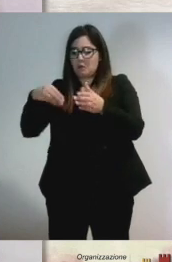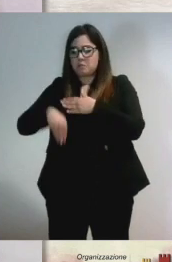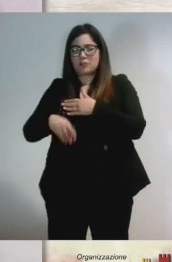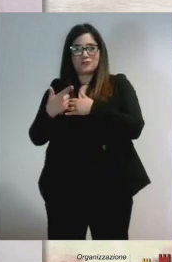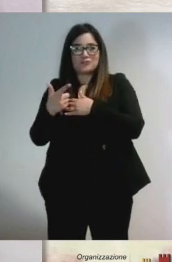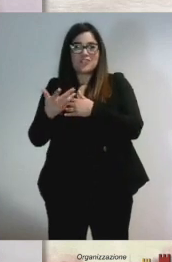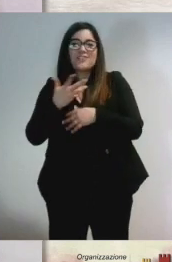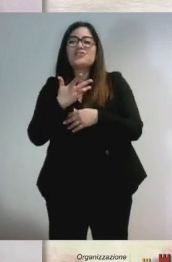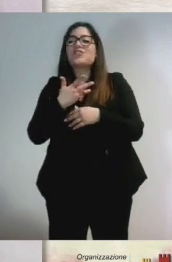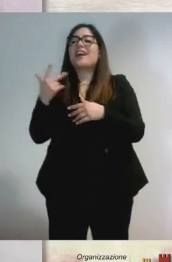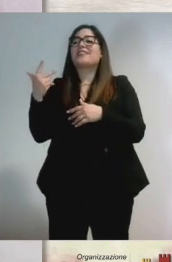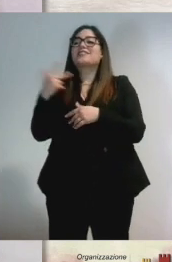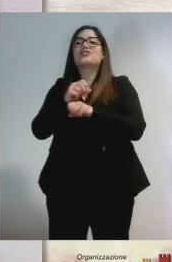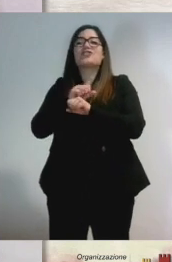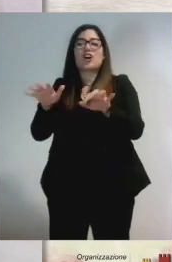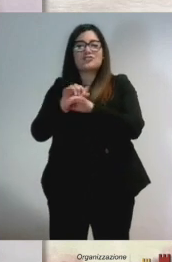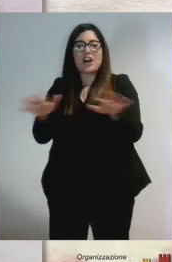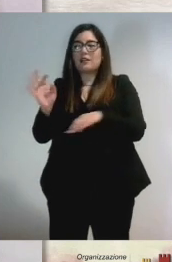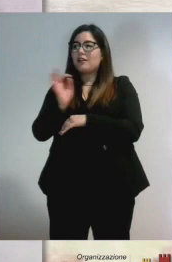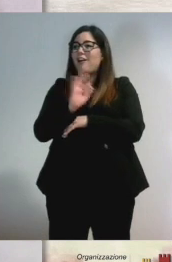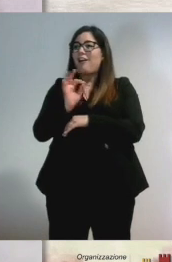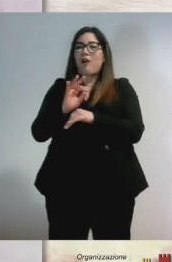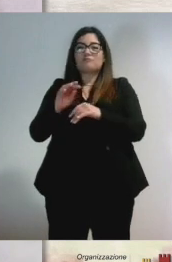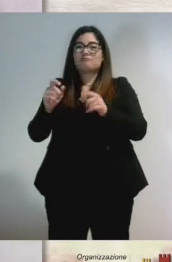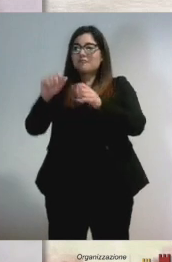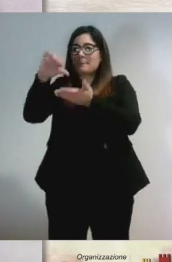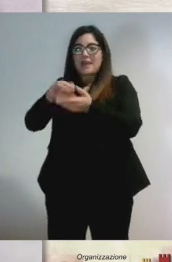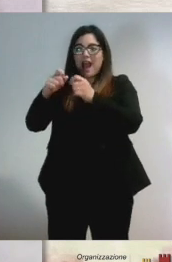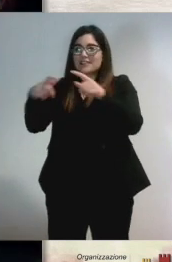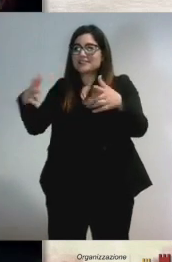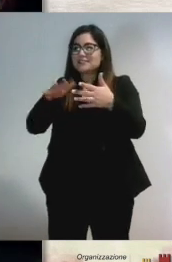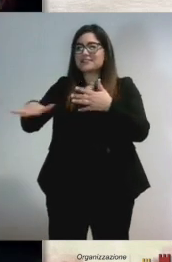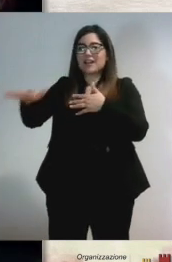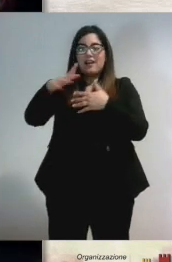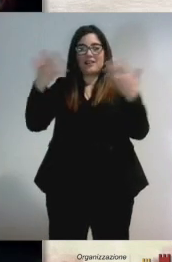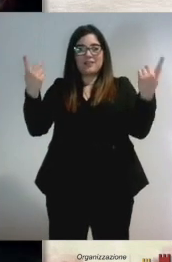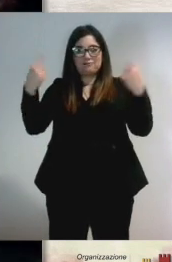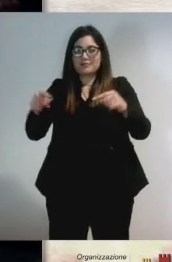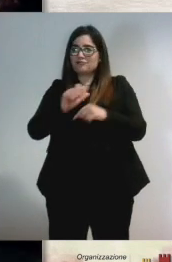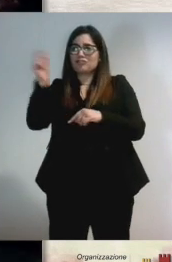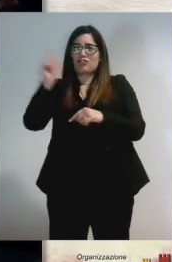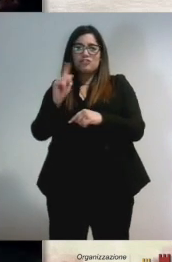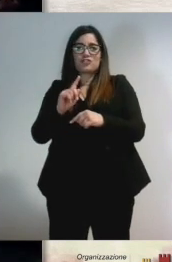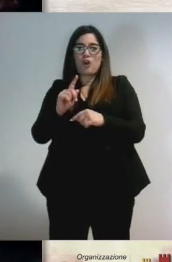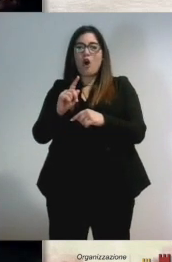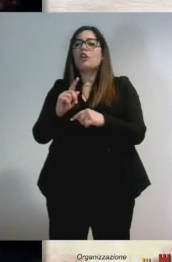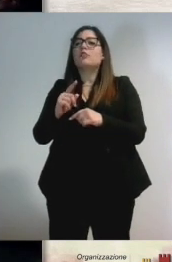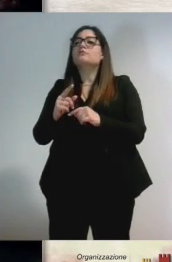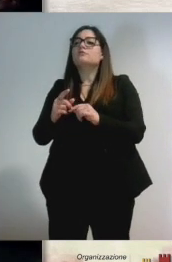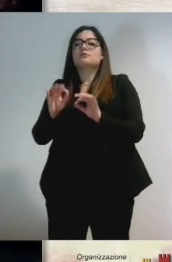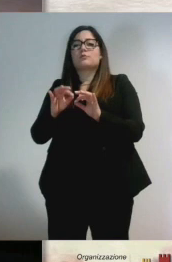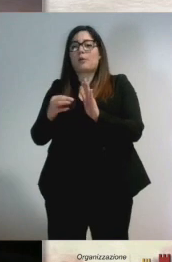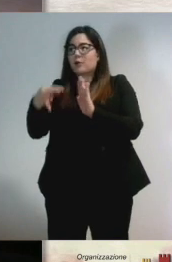anche per portare avanti delle stanze che non sono soltanto delle stanze locali sono delle istanze che sono su scala globale